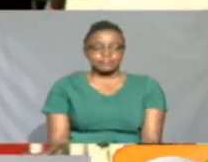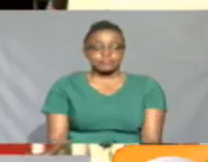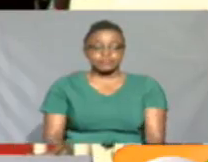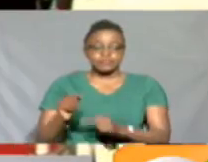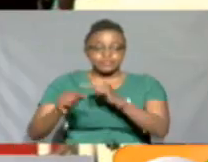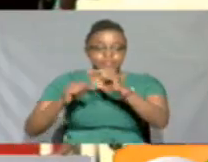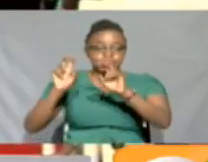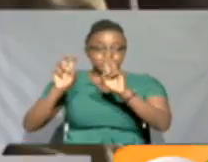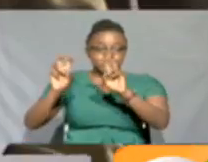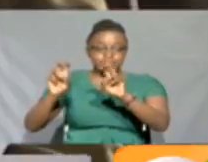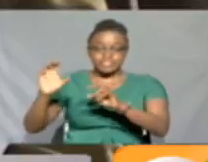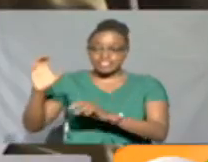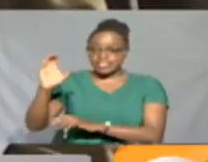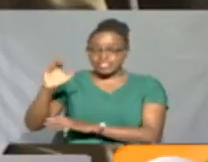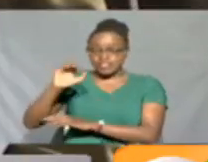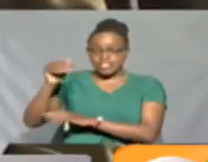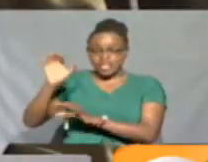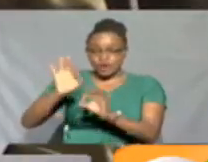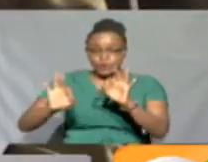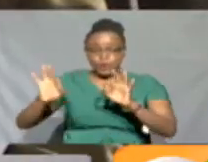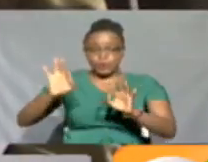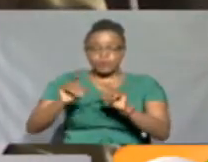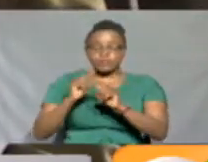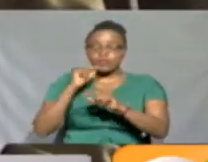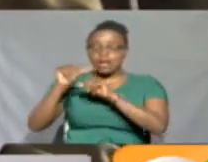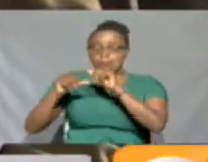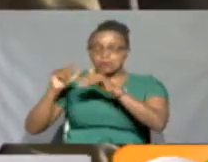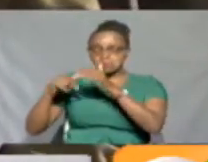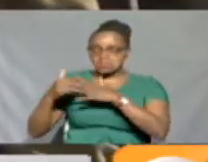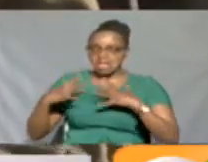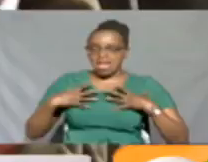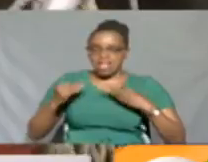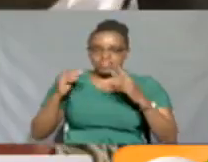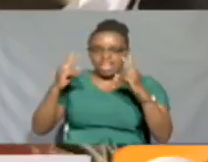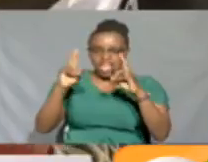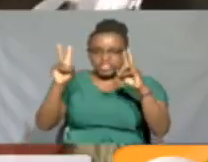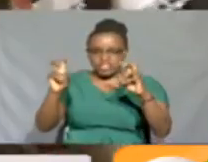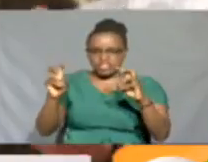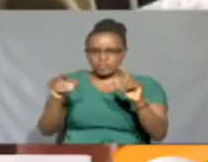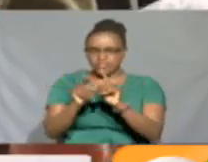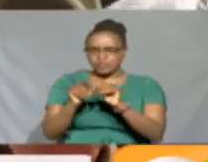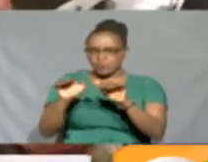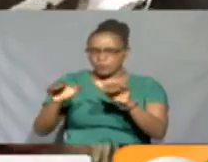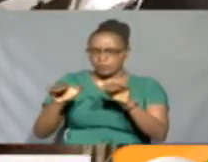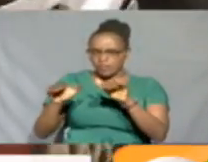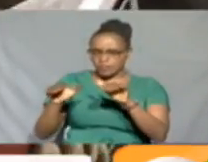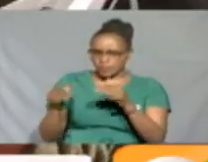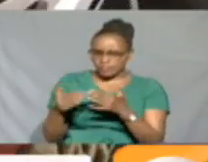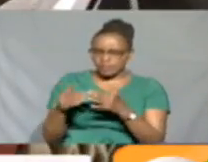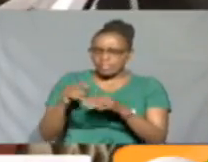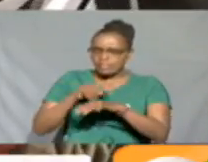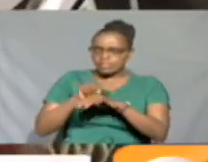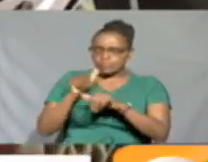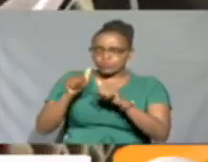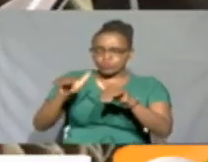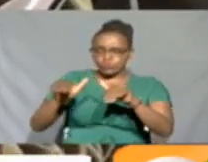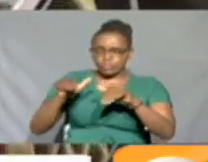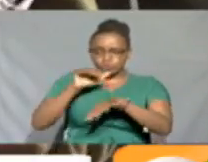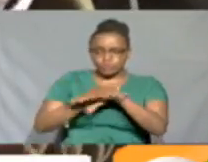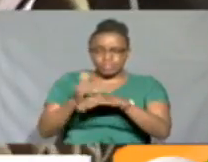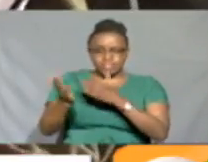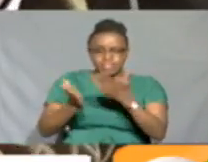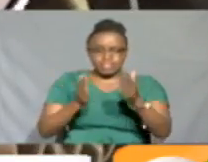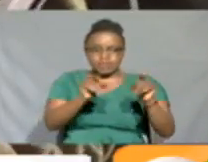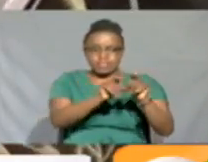Unaendelea kutazama Citizen Town Hall tukiwa tunazungumzia masuala ya afya, masuala ya kungojea ule muda ambao unangojea kupata huduma